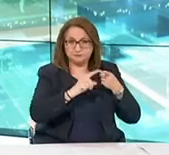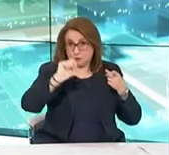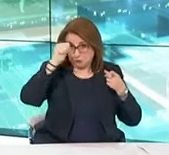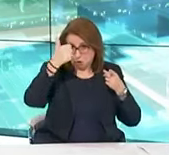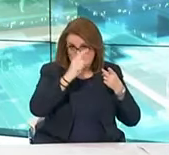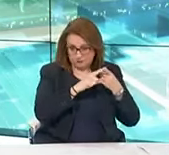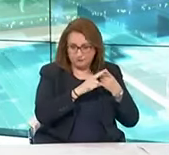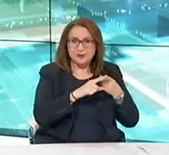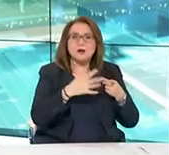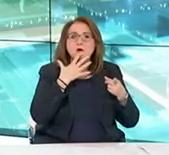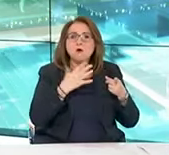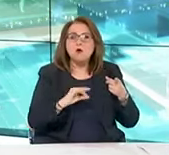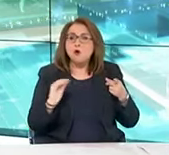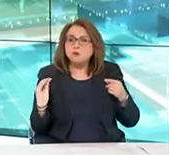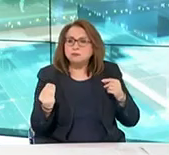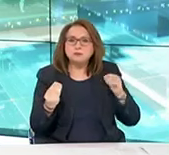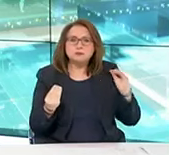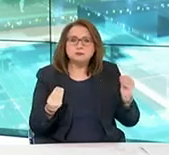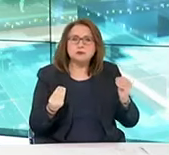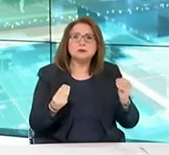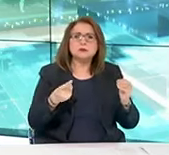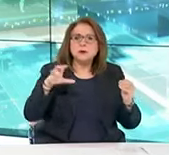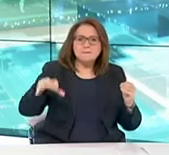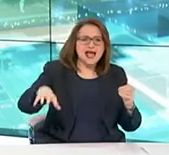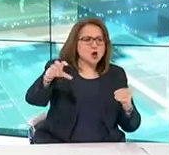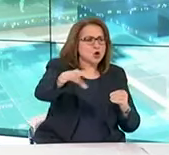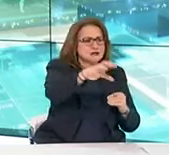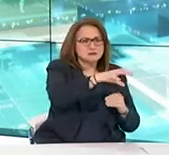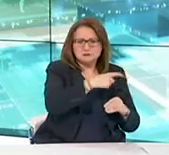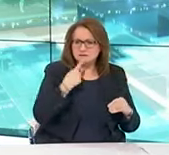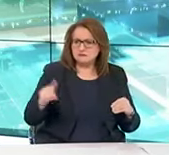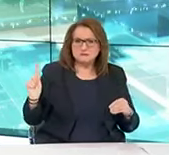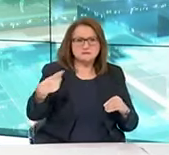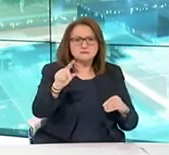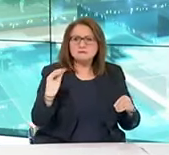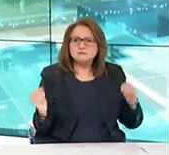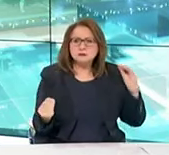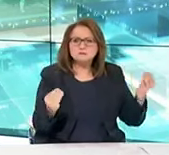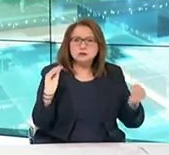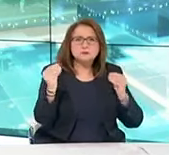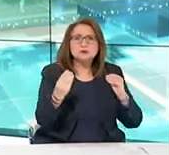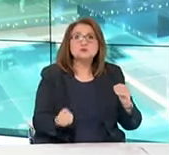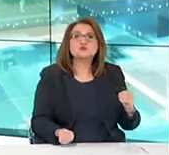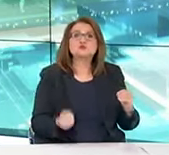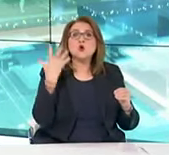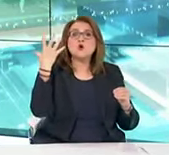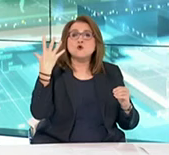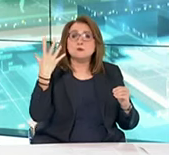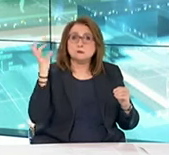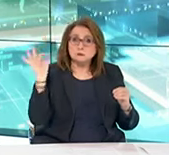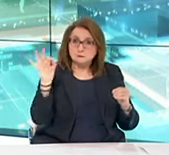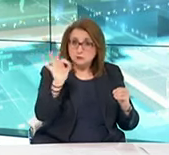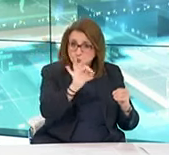Πρώτον, γιατί παρουσιάστηκαν σε διαφορετικές περιοχές της χώρας νέα κρούσματα, γεγονός